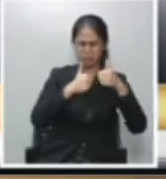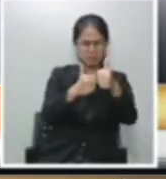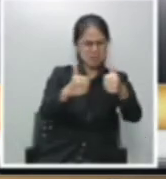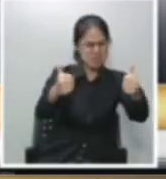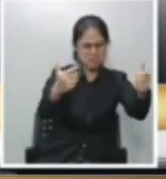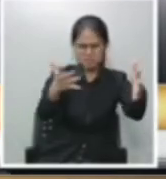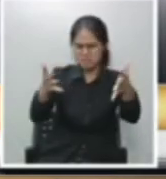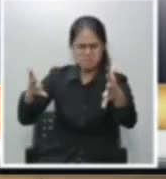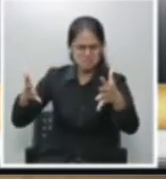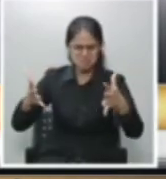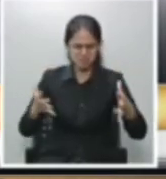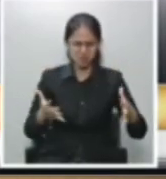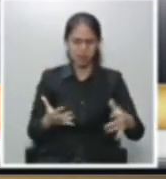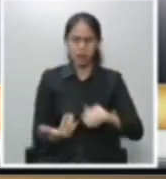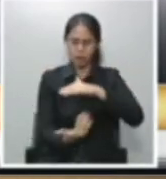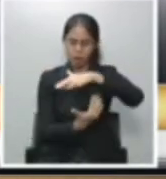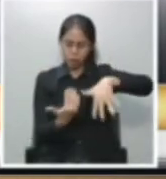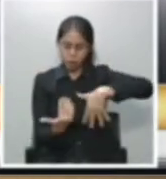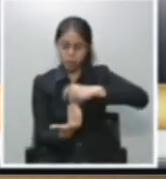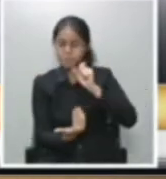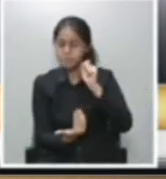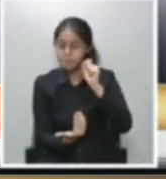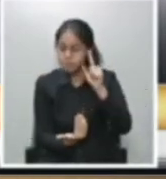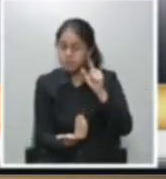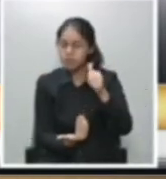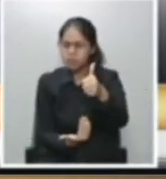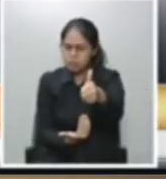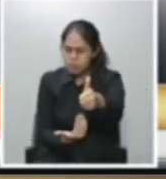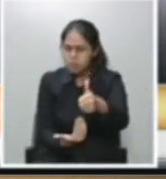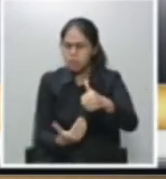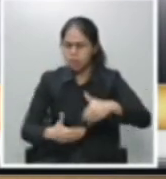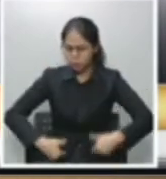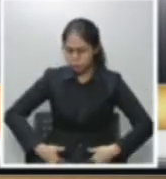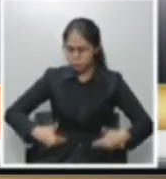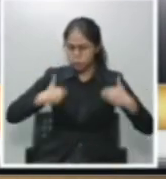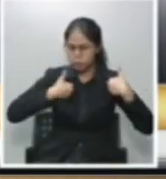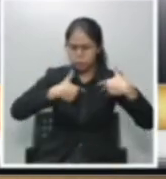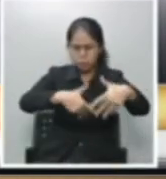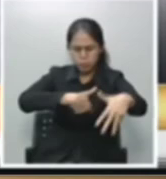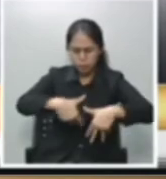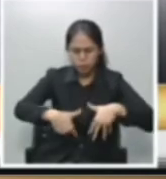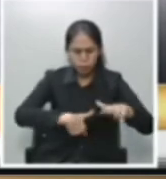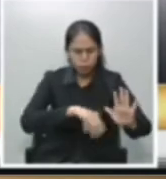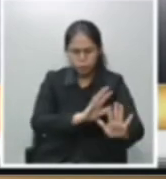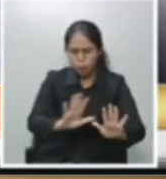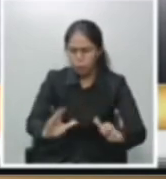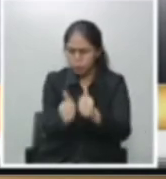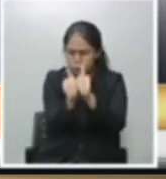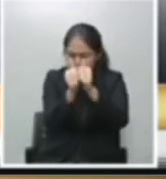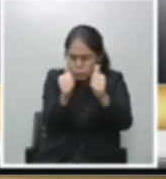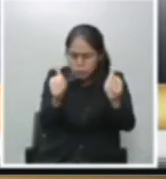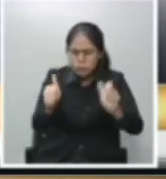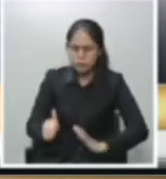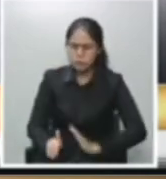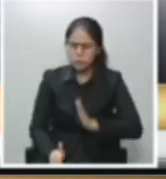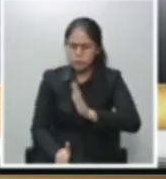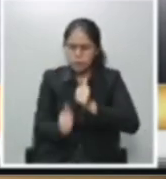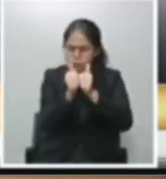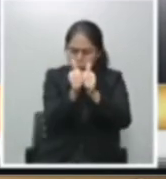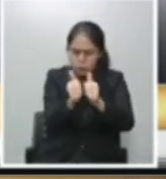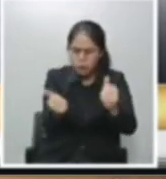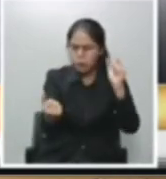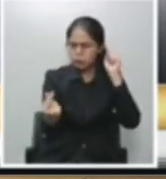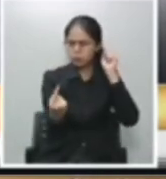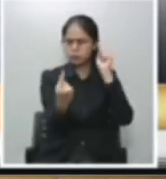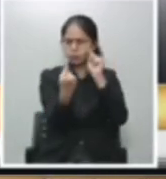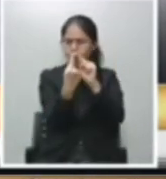ประเทศที่มีเศรษฐกิจดีประชาชนอยู่ดียินดีมีเกียรติมีศักดิ์ศรีล้วนเป็นประเทศ